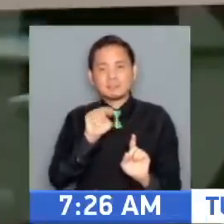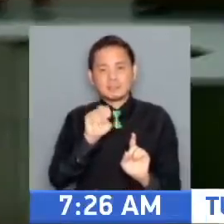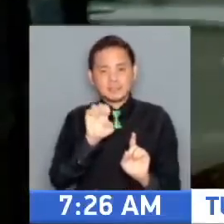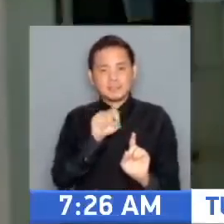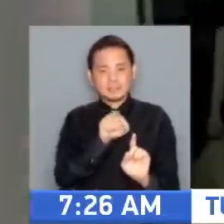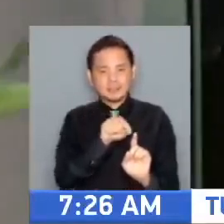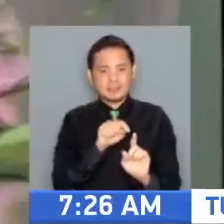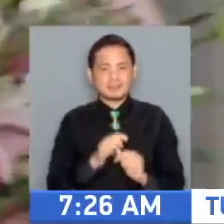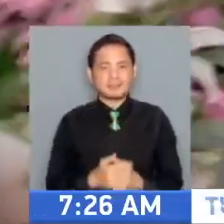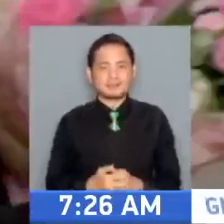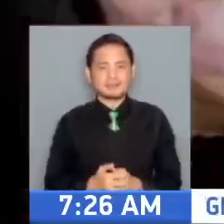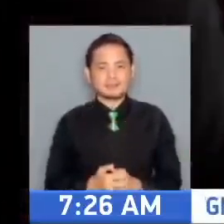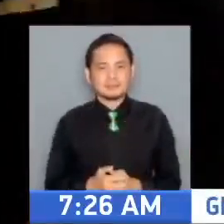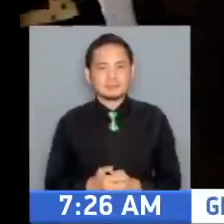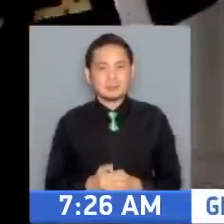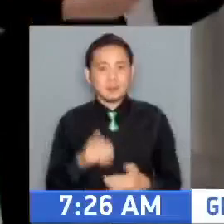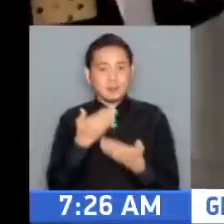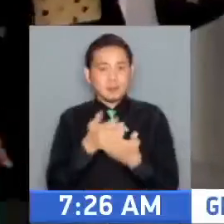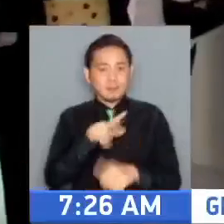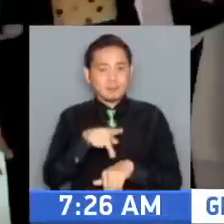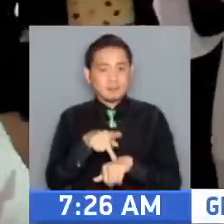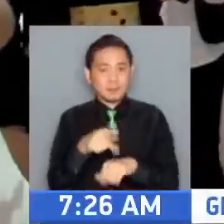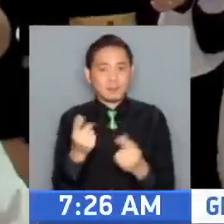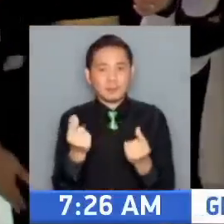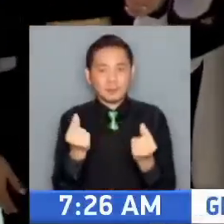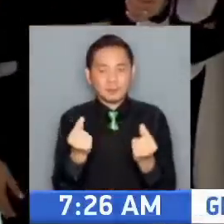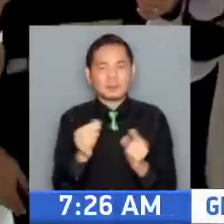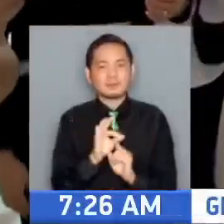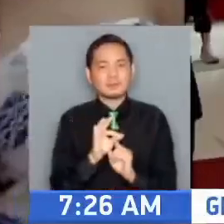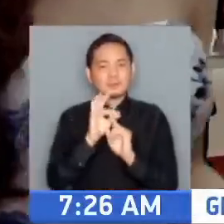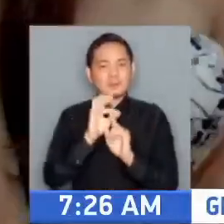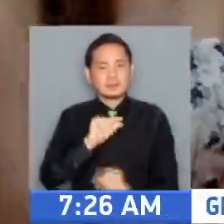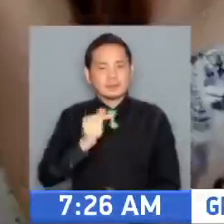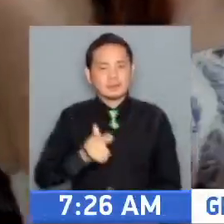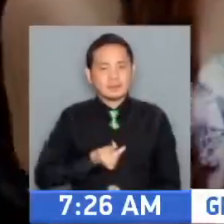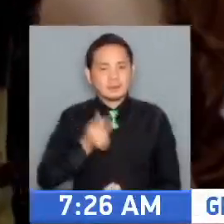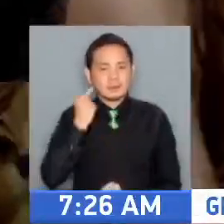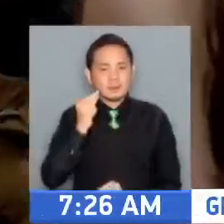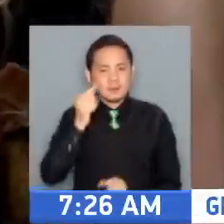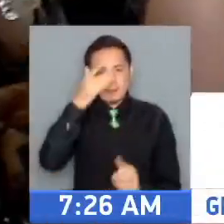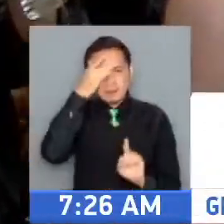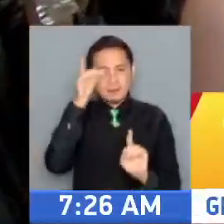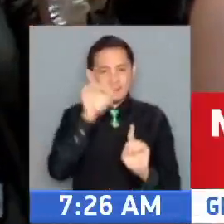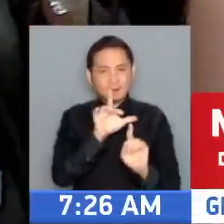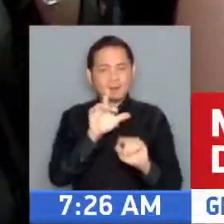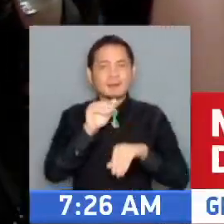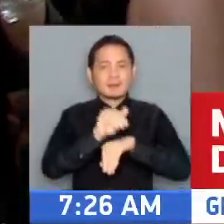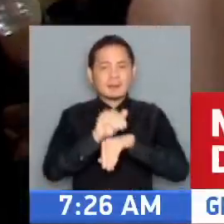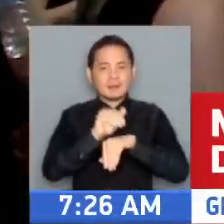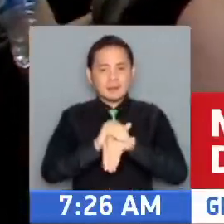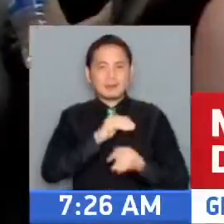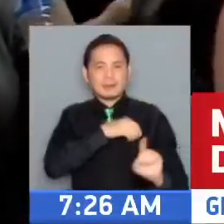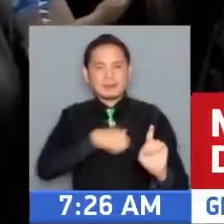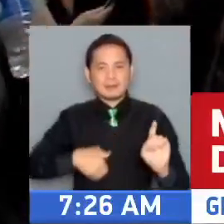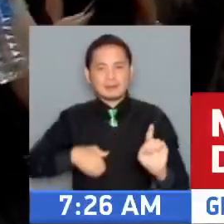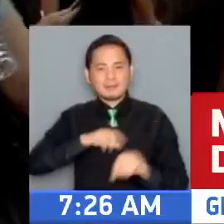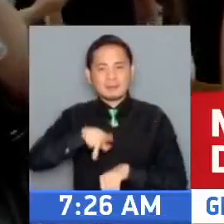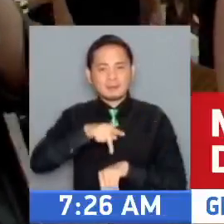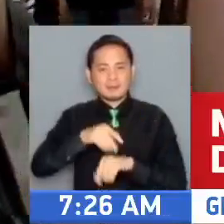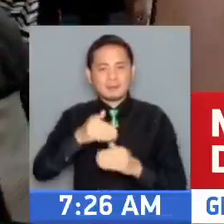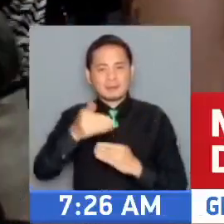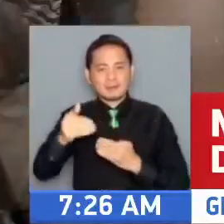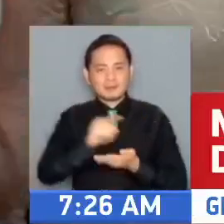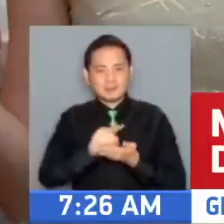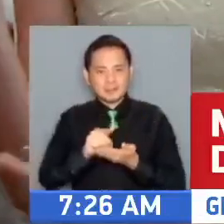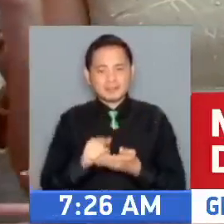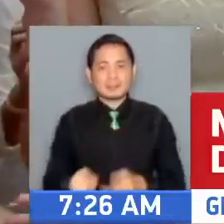Narito siya sa Pilipinas para maging special guest sa coronation night ng Binibining Pilipinas sa Linggo. Sinadubong siya ng ilang Binibining Pilipinas